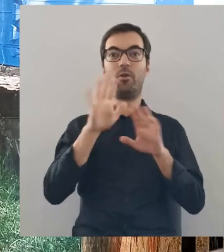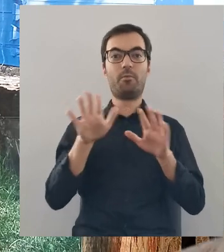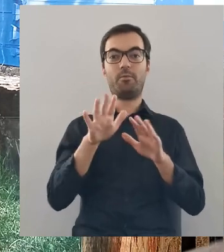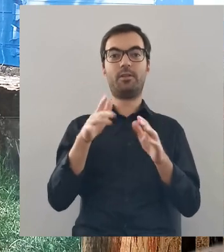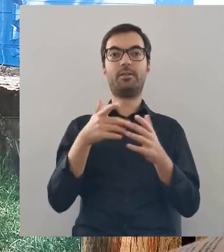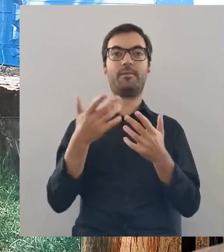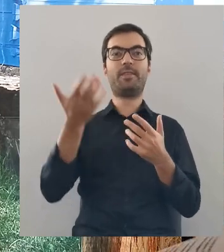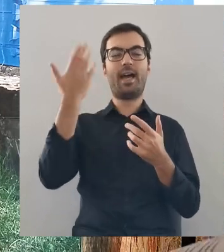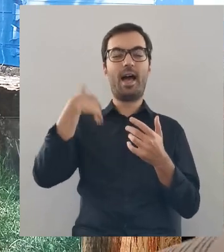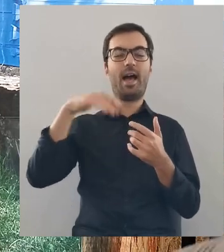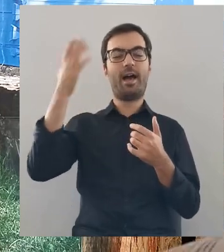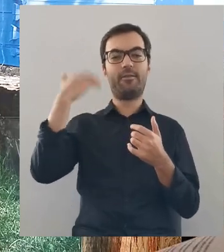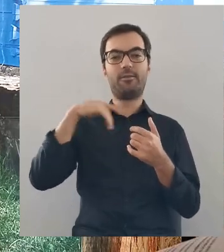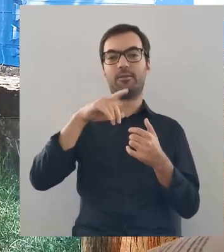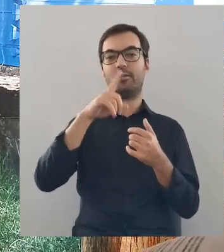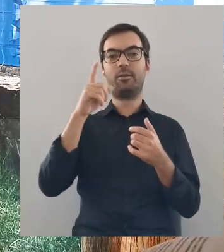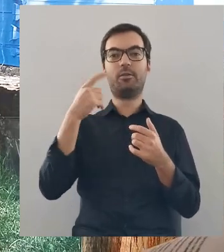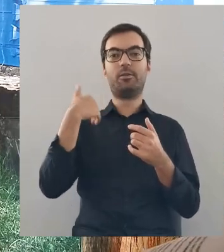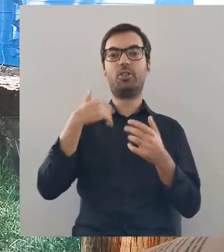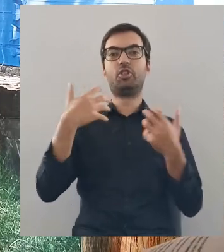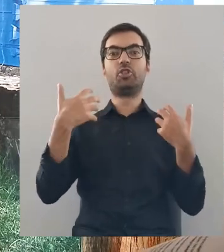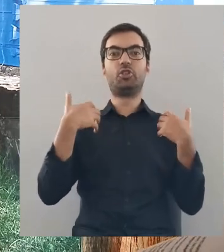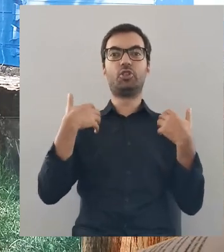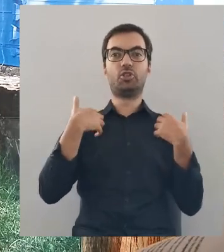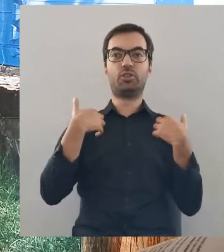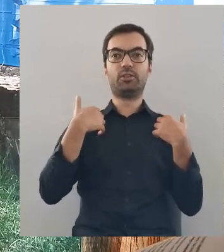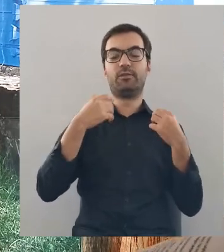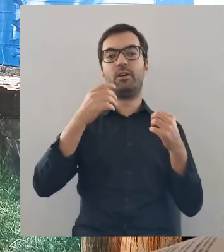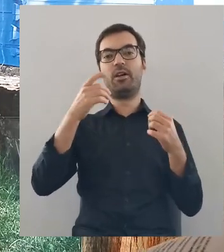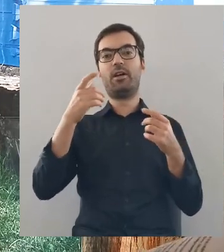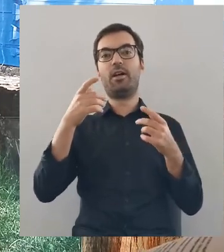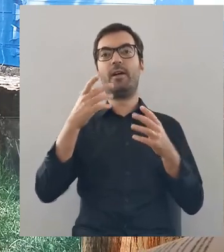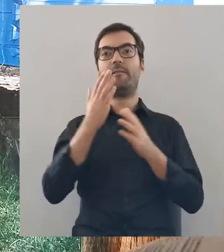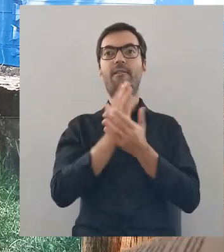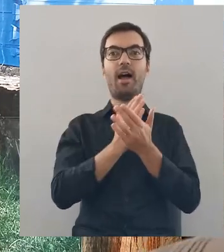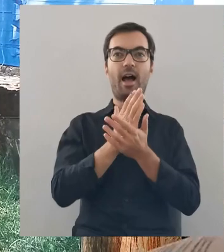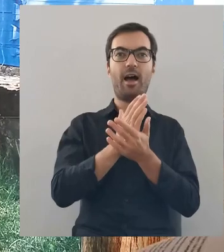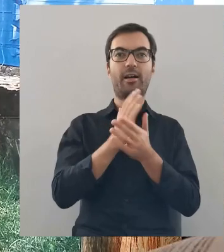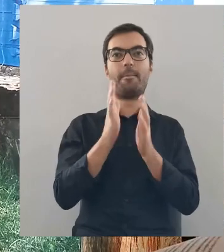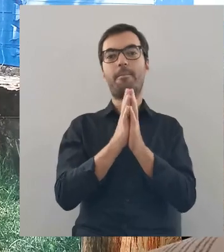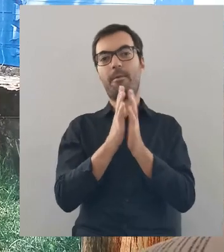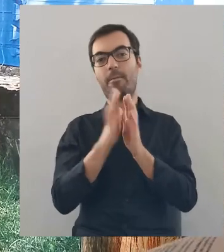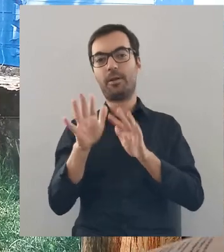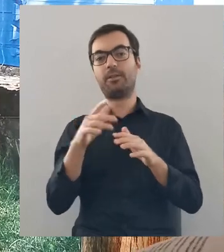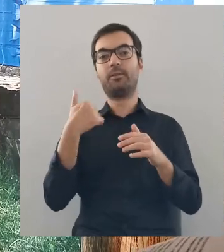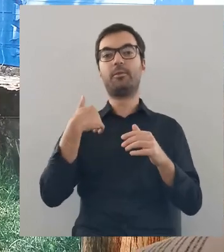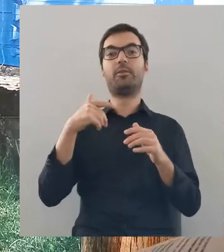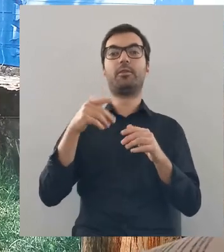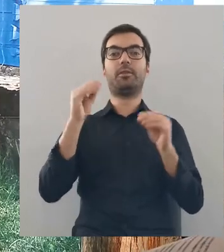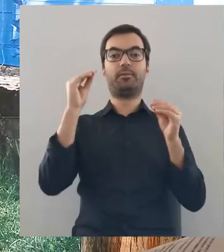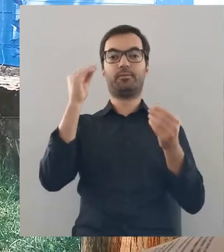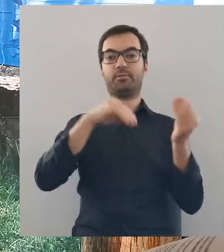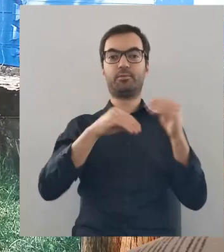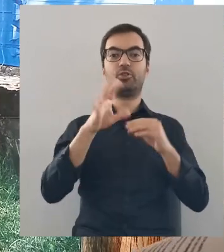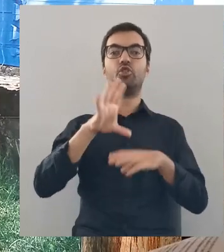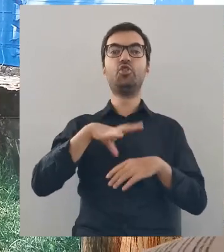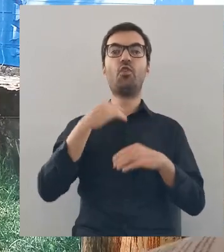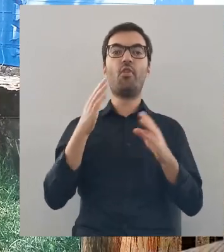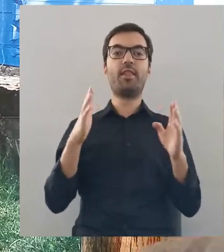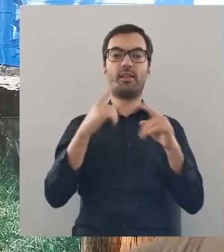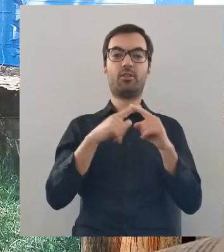Bardzo często właśnie w takich miejscach, gdzie dawniej były żywe, pogańskie kulty stawiano